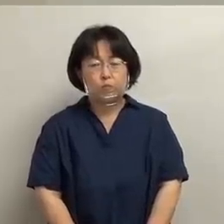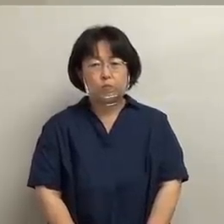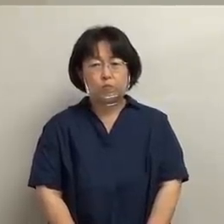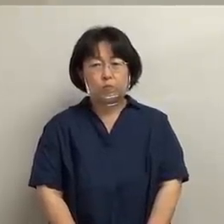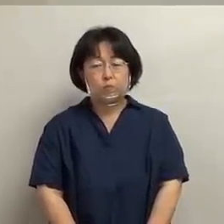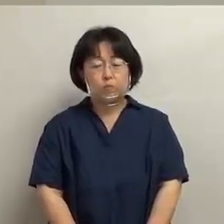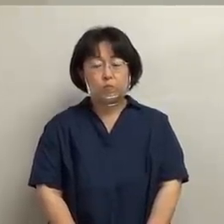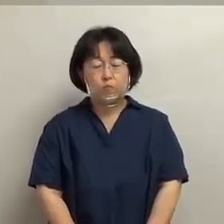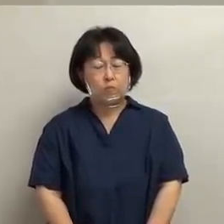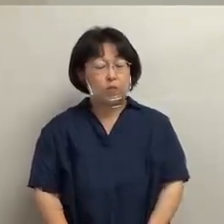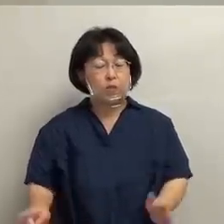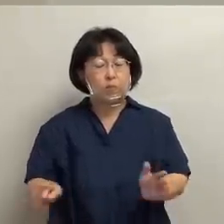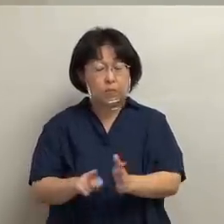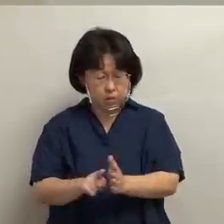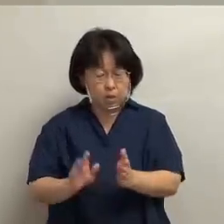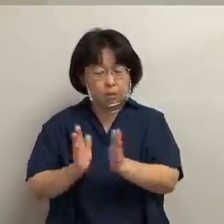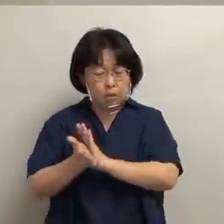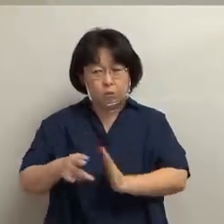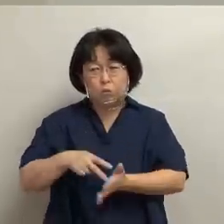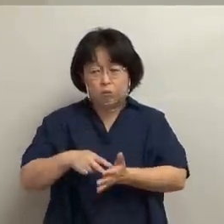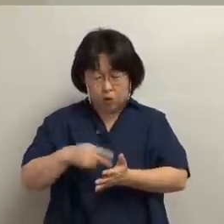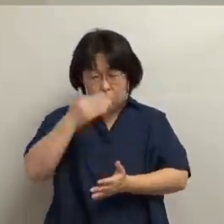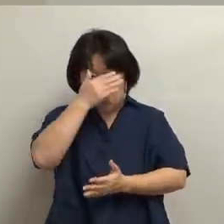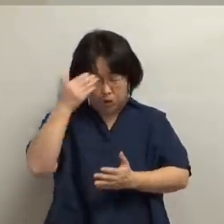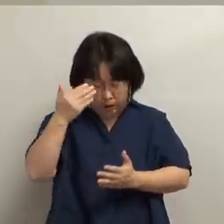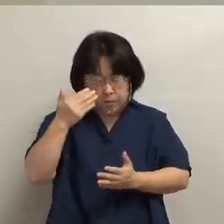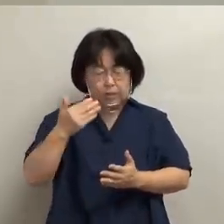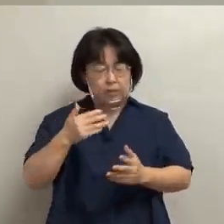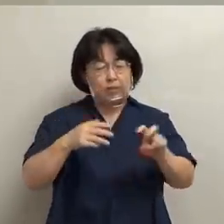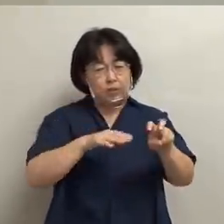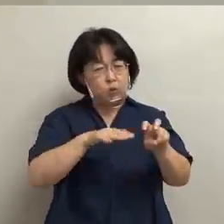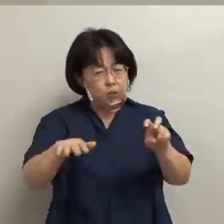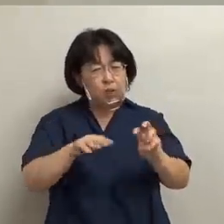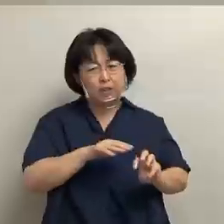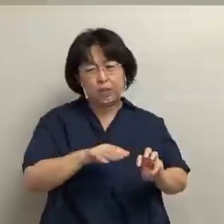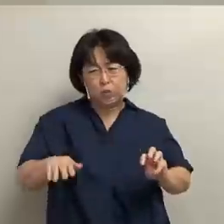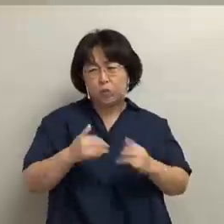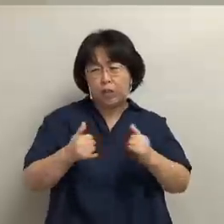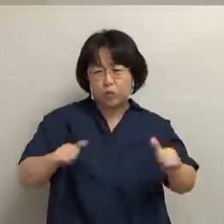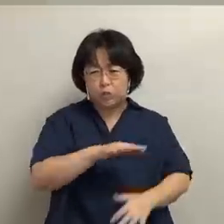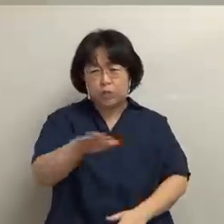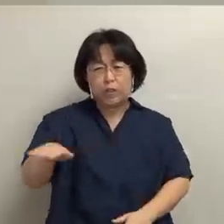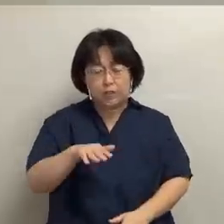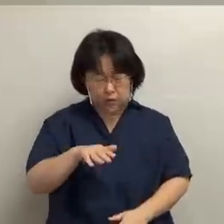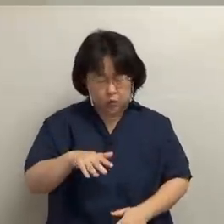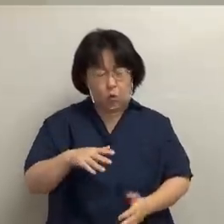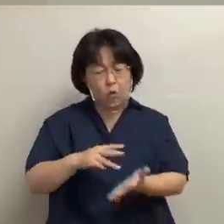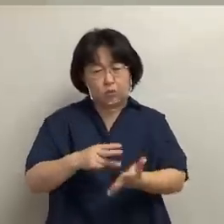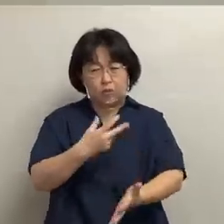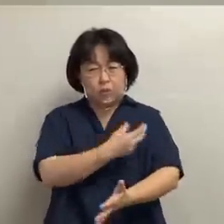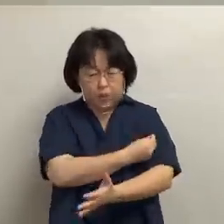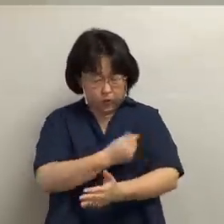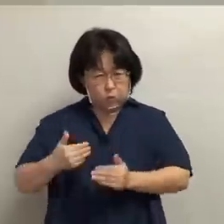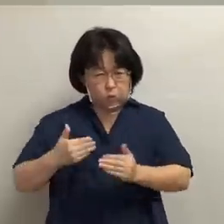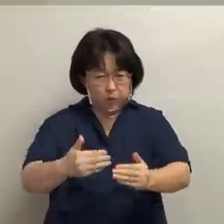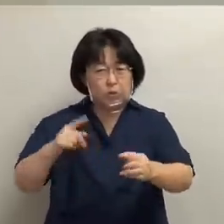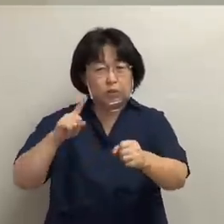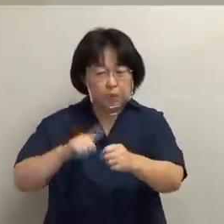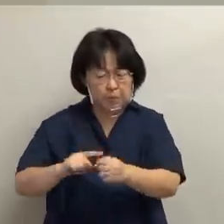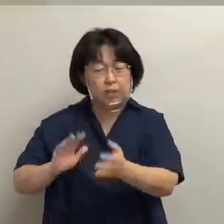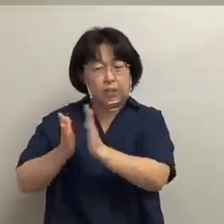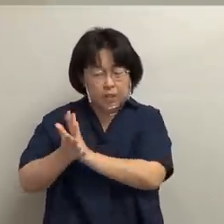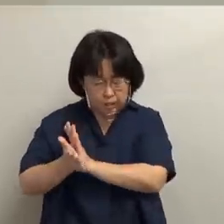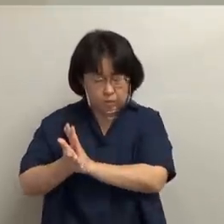これまでも県では20代30代の若い家庭のワクチン接種を促進するためにへいワクチン接種センターとか